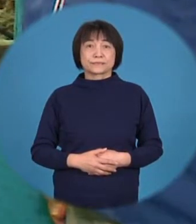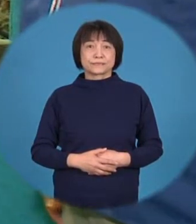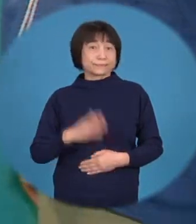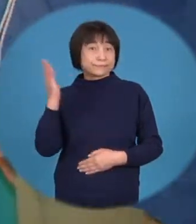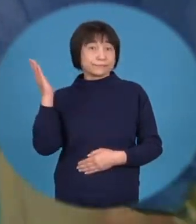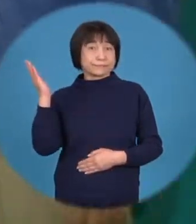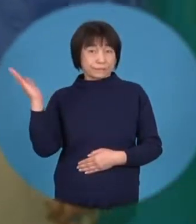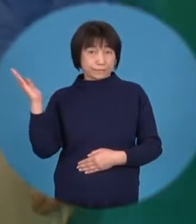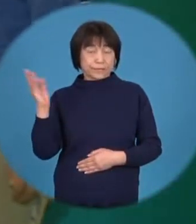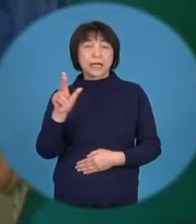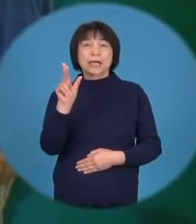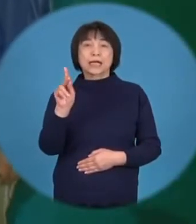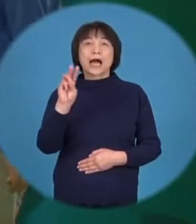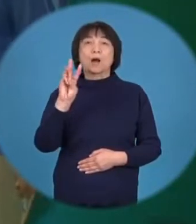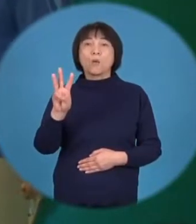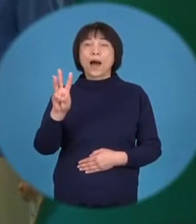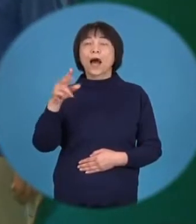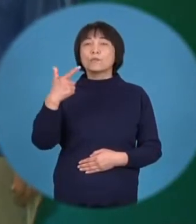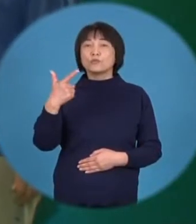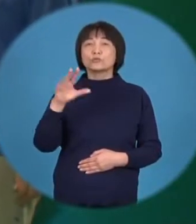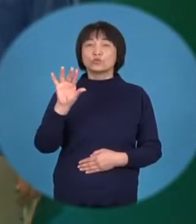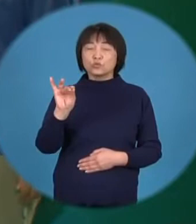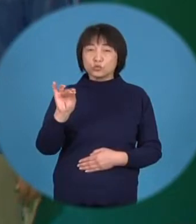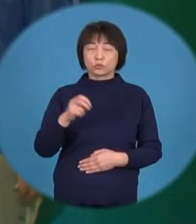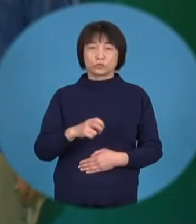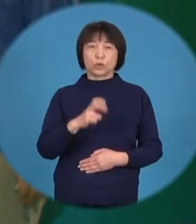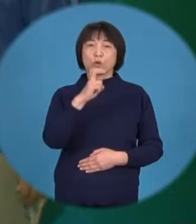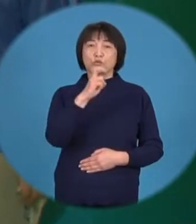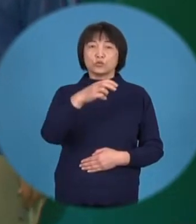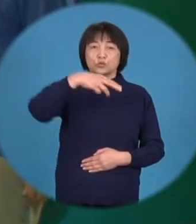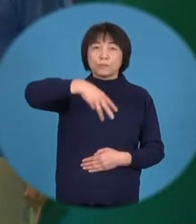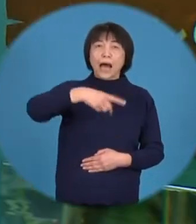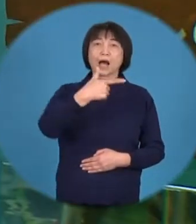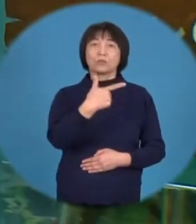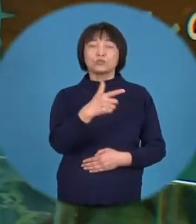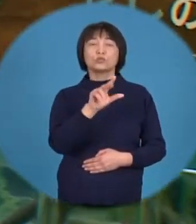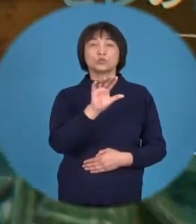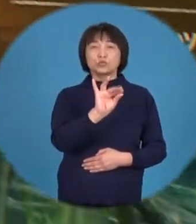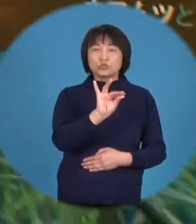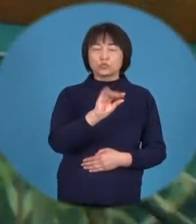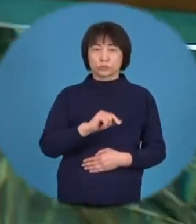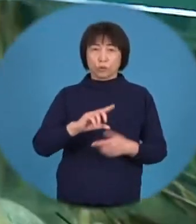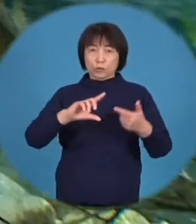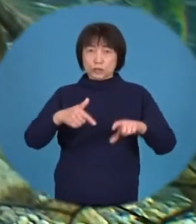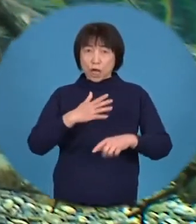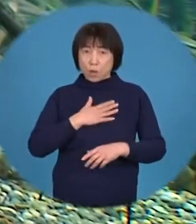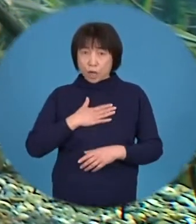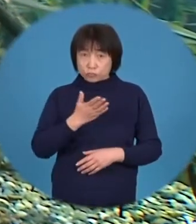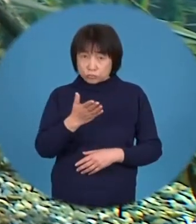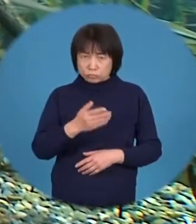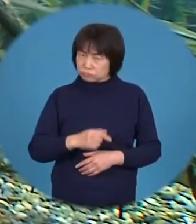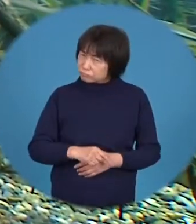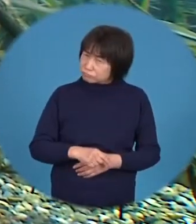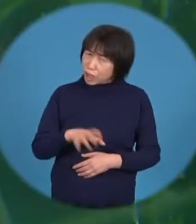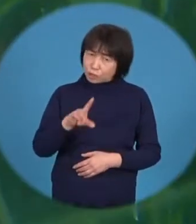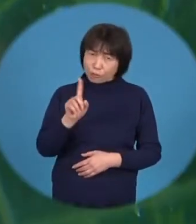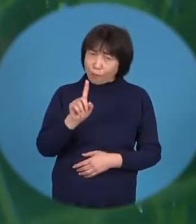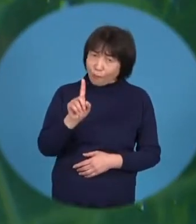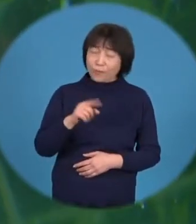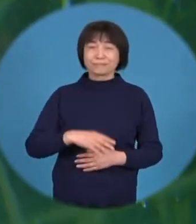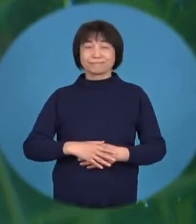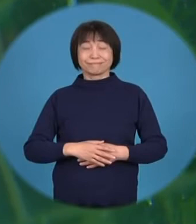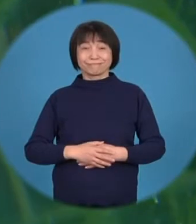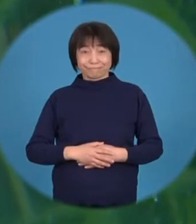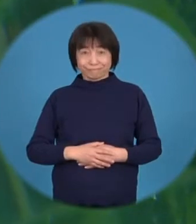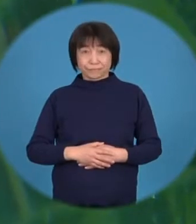まずはこちらの川ムツと沼ムツ、どこが違うか分かりますか？ どこだろう。 ま